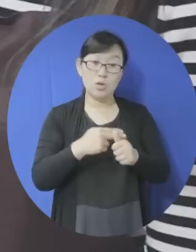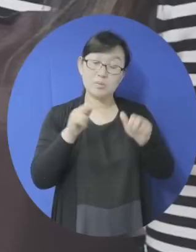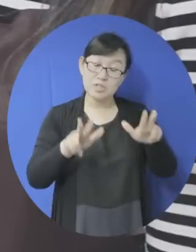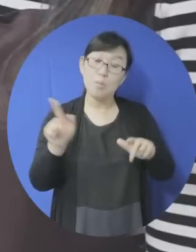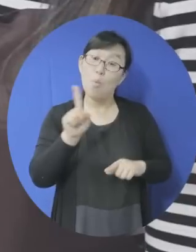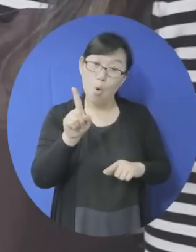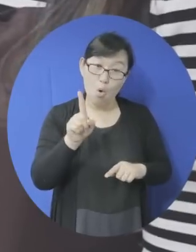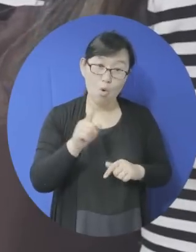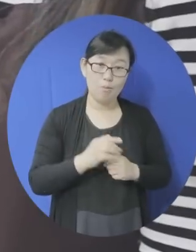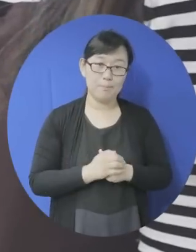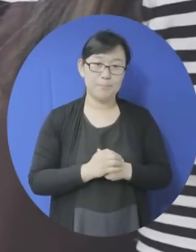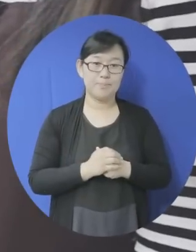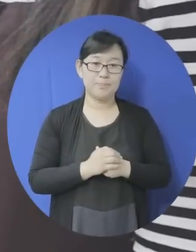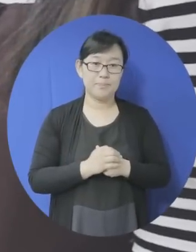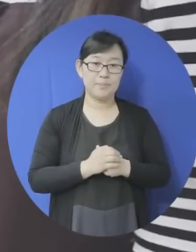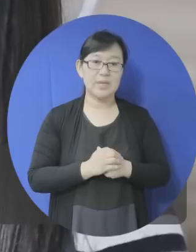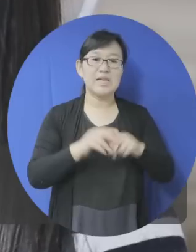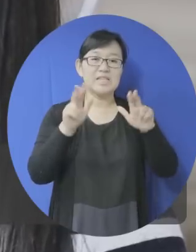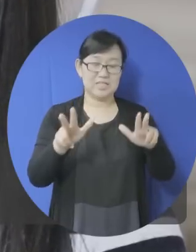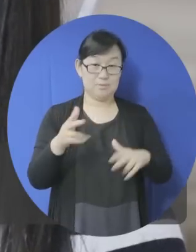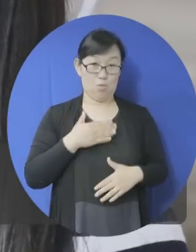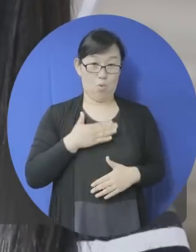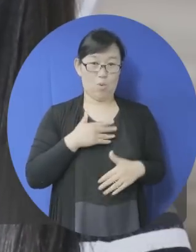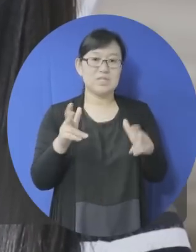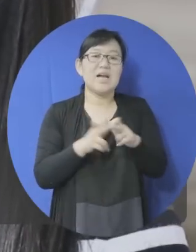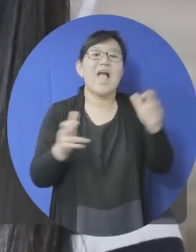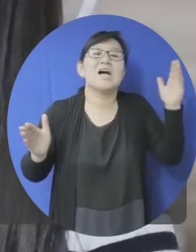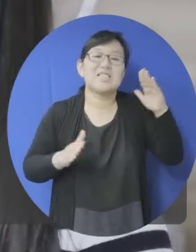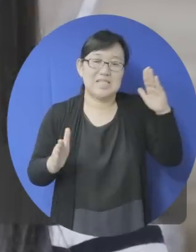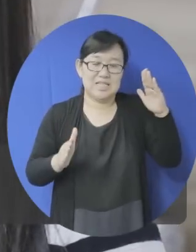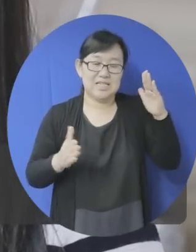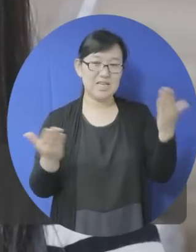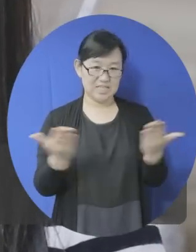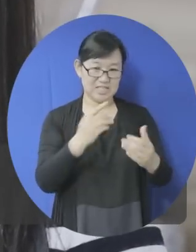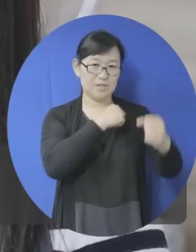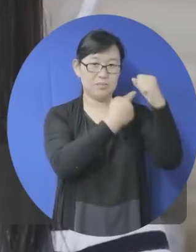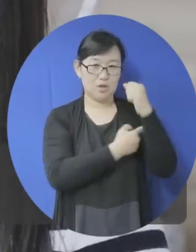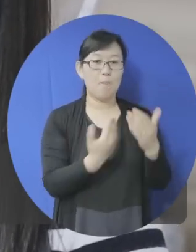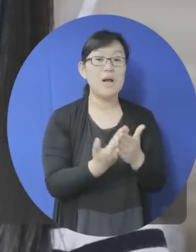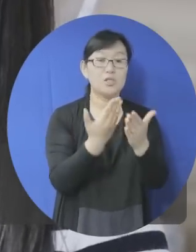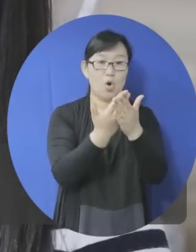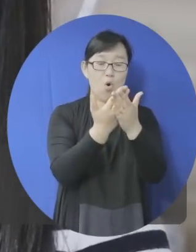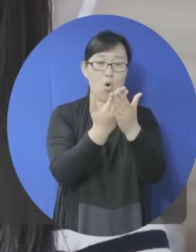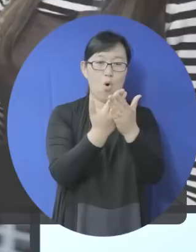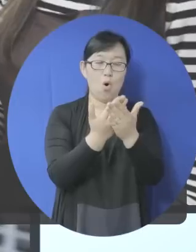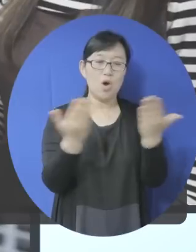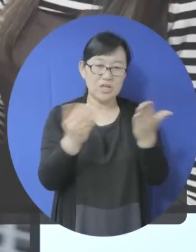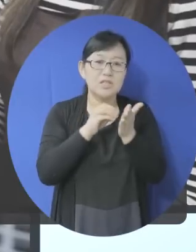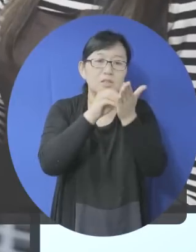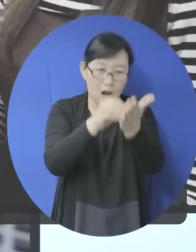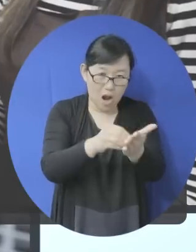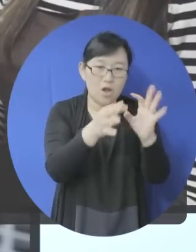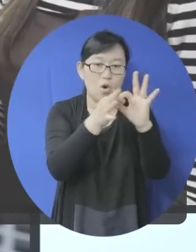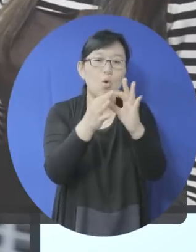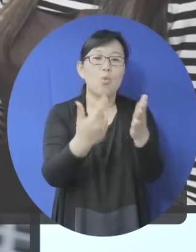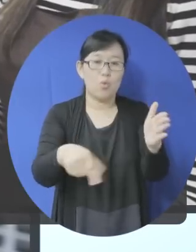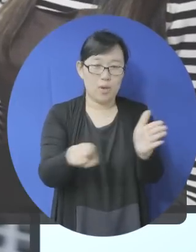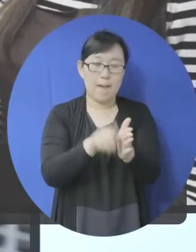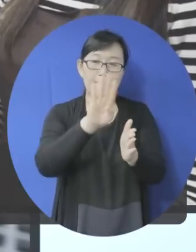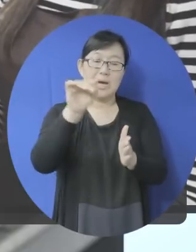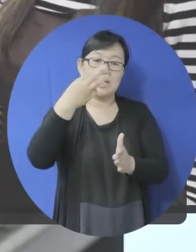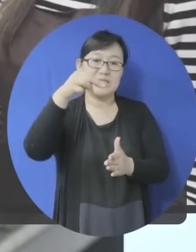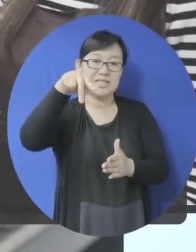선생님! 지금 어떤 수업을 하고 계신 건가요? 지금 저희는 장애 학생들의 직업 능력 향상과 취업으로 연계를